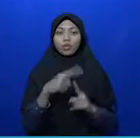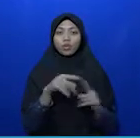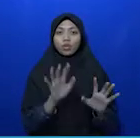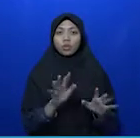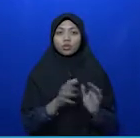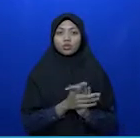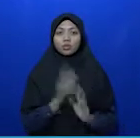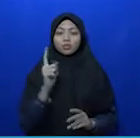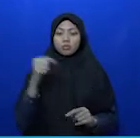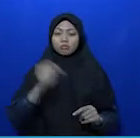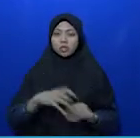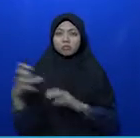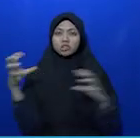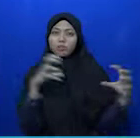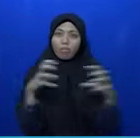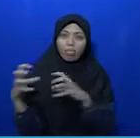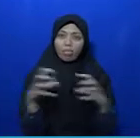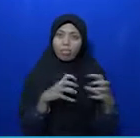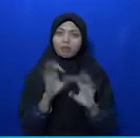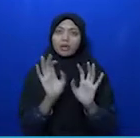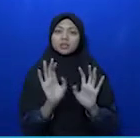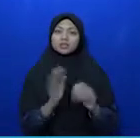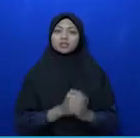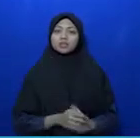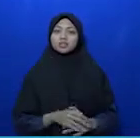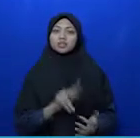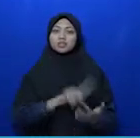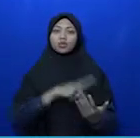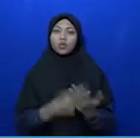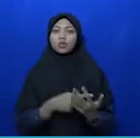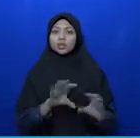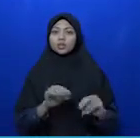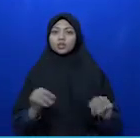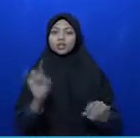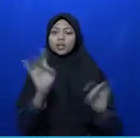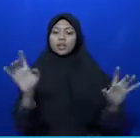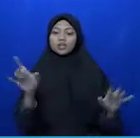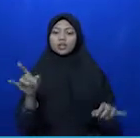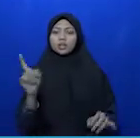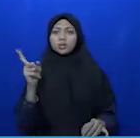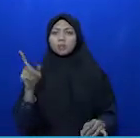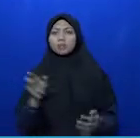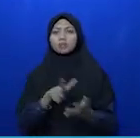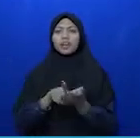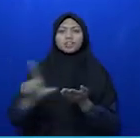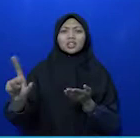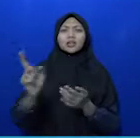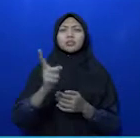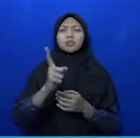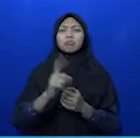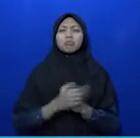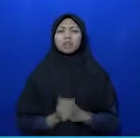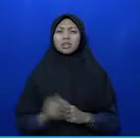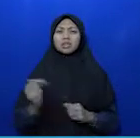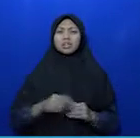menjadi perdebatan sampai sekarang ini. Nah, di kontrak-kontrak karya yang lain, kenapa bisa berjalan mulus? Barangkali Pak Bambang bisa menjelaskan lebih